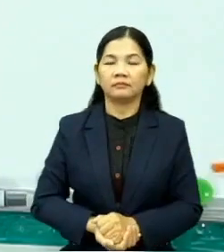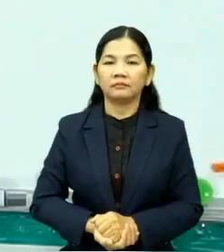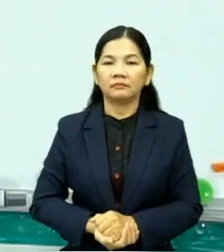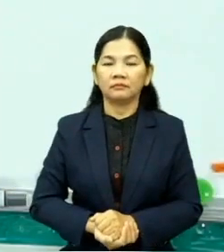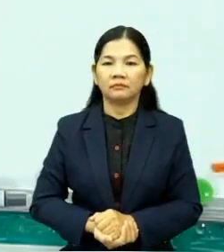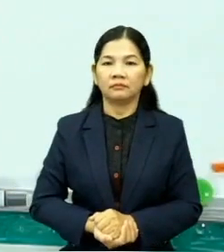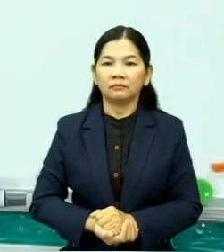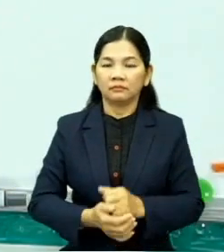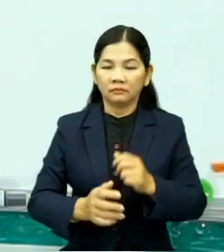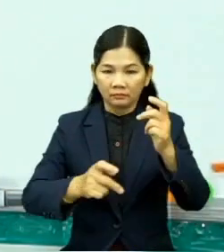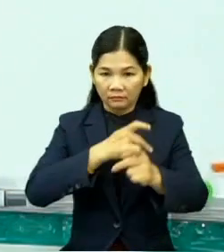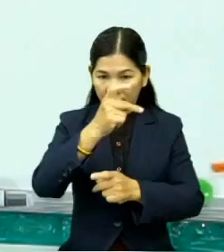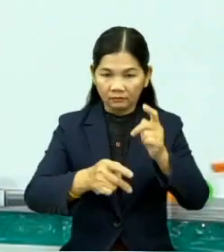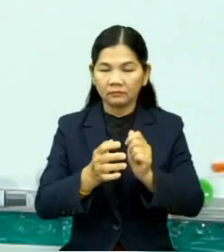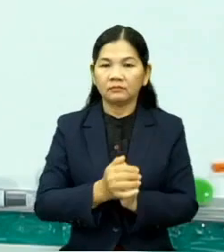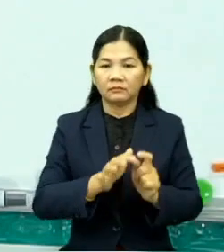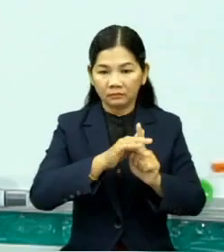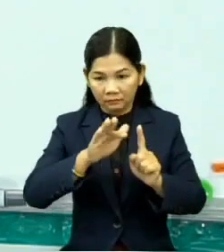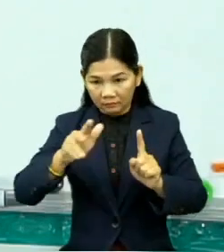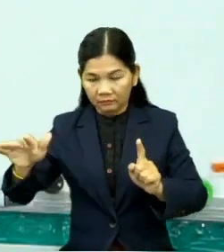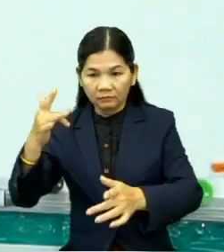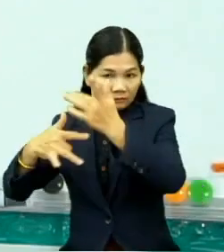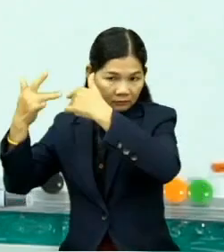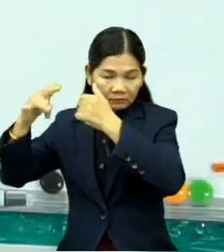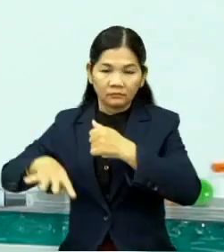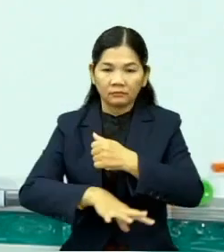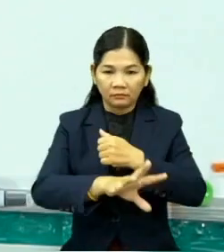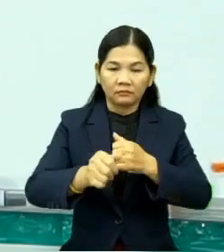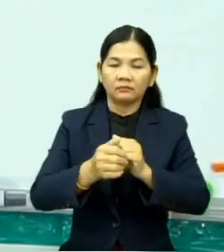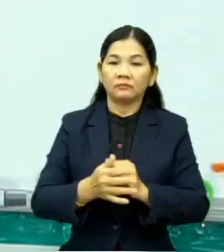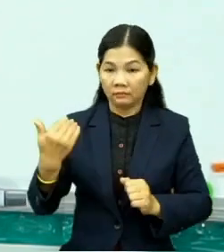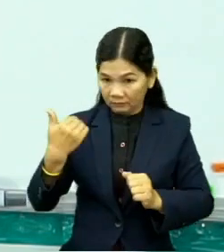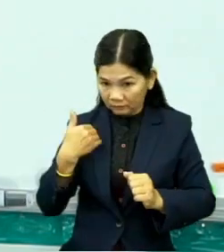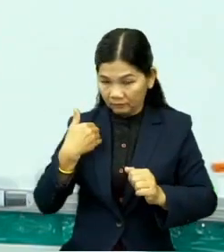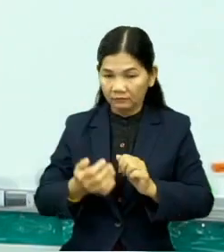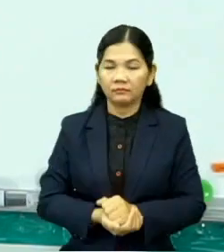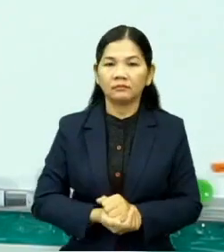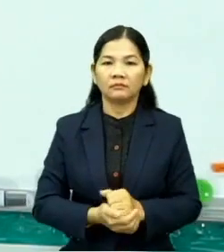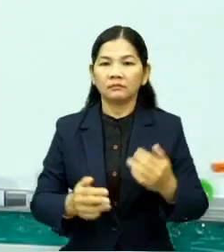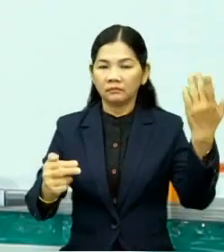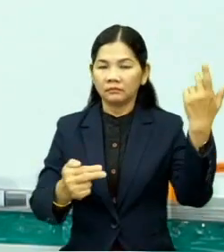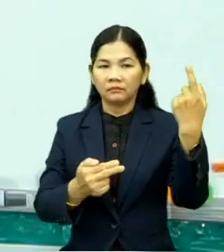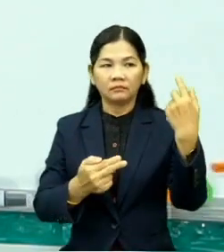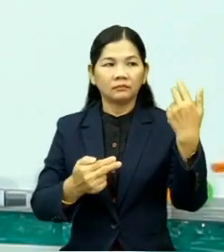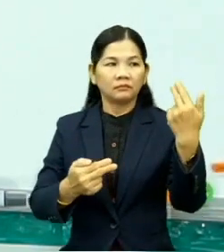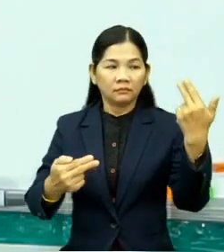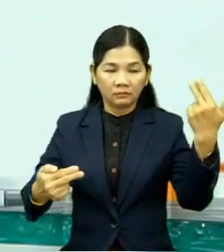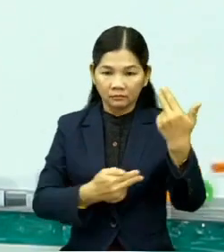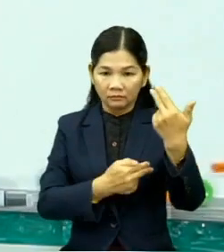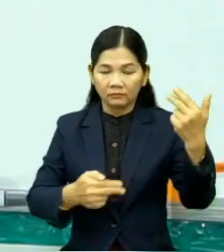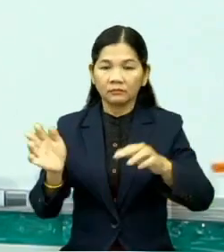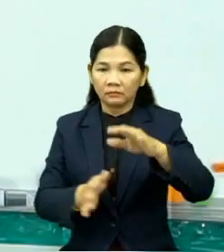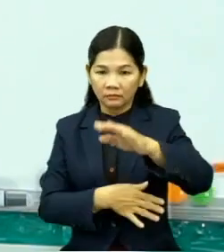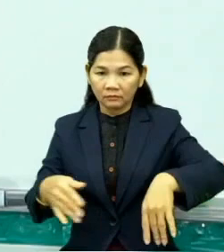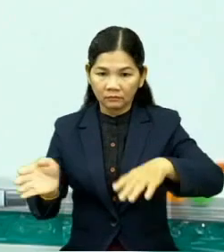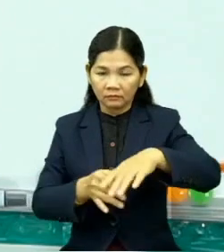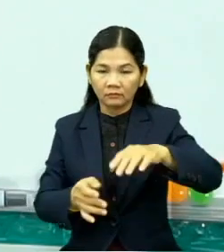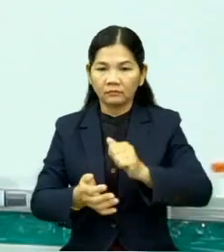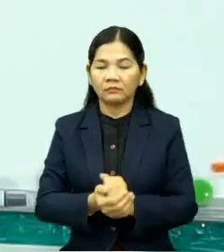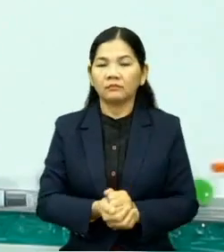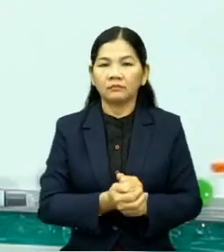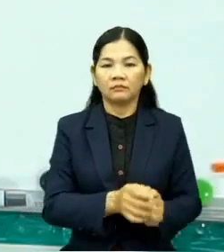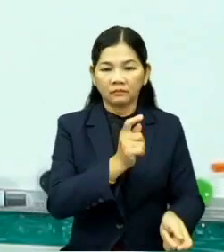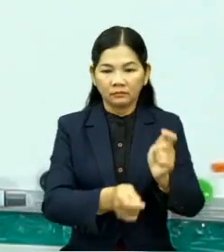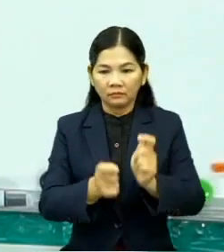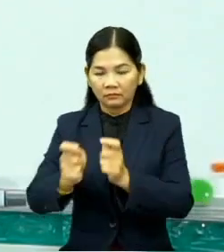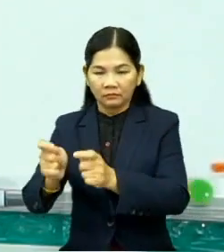គ្រឿងភ្លេងបុរាណខ្មែររួមមានត្រស្គរតា